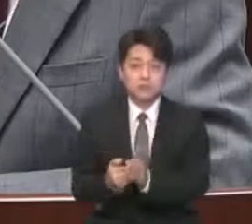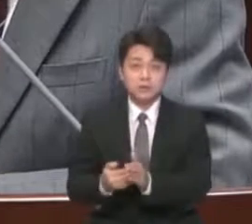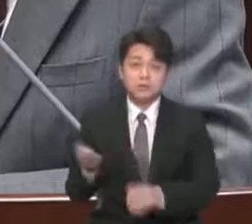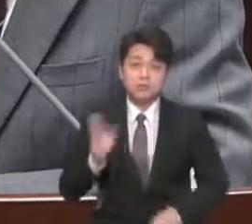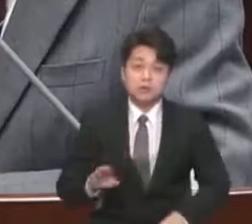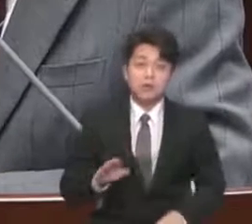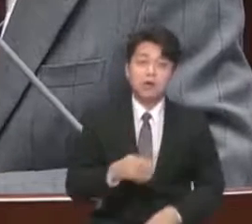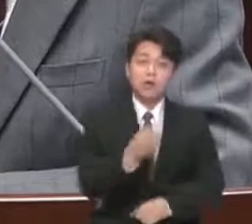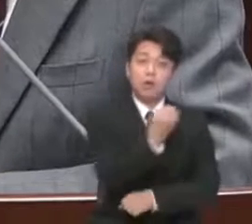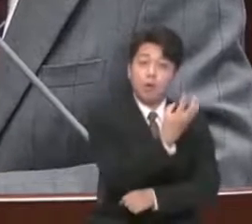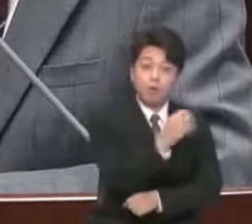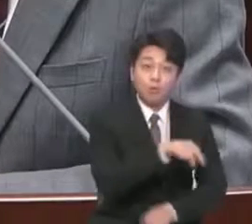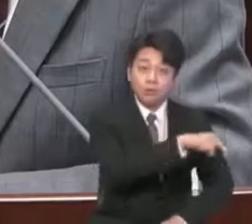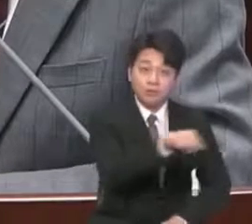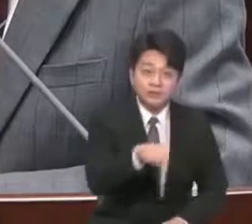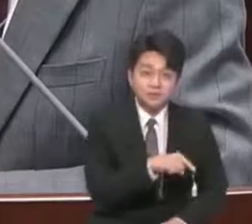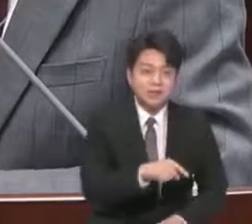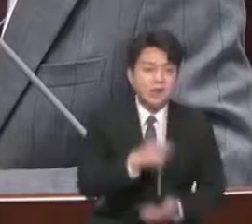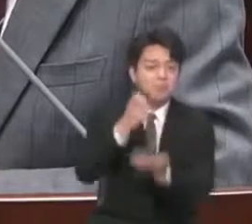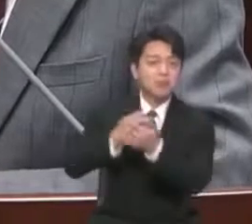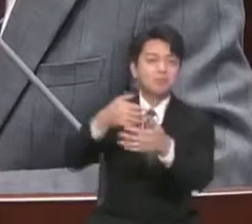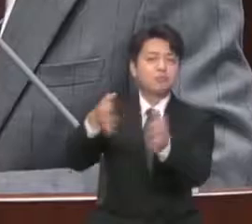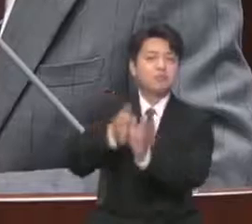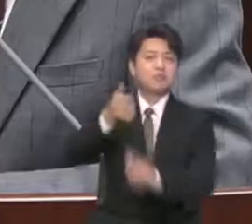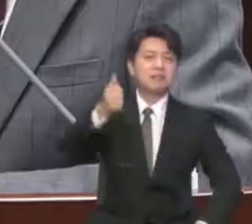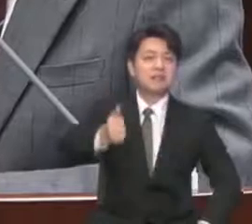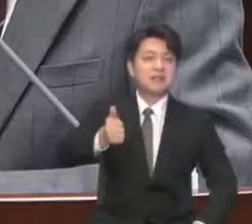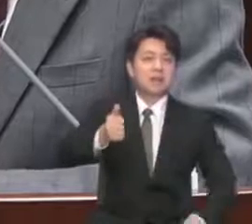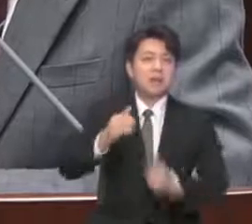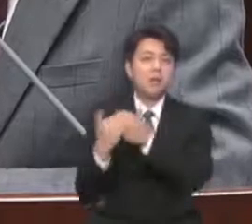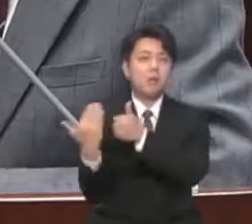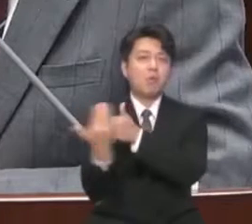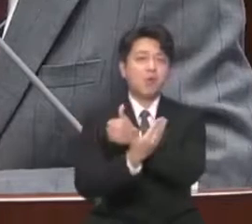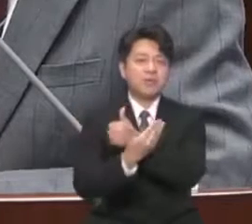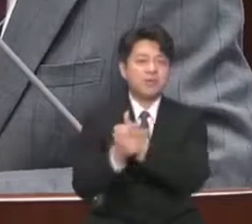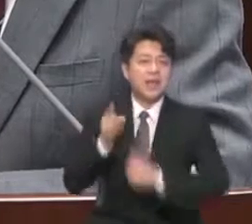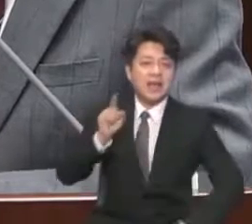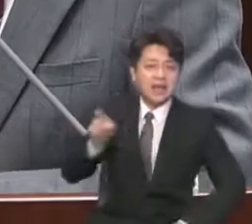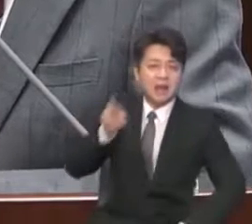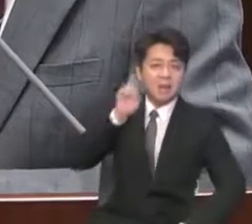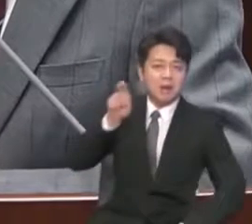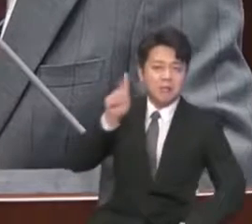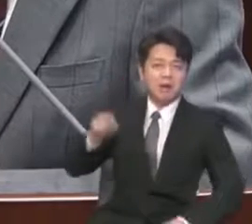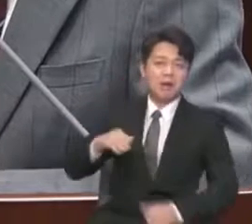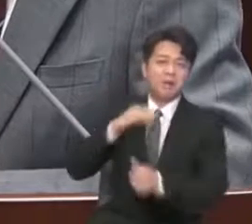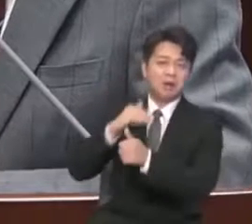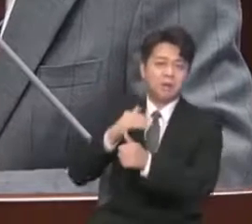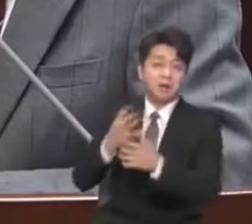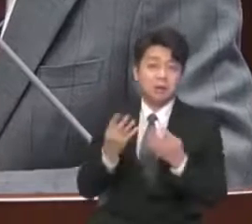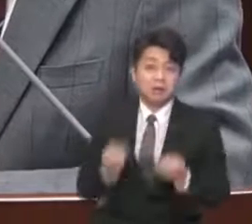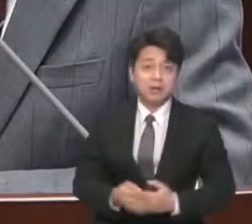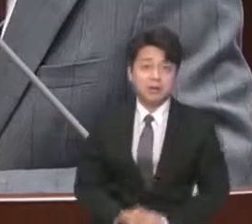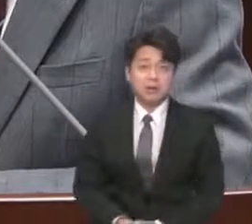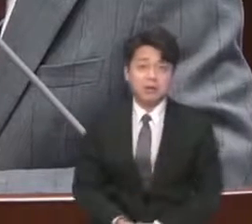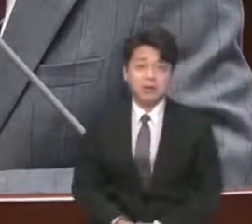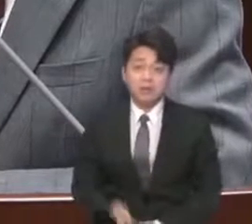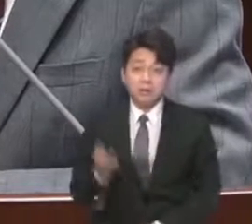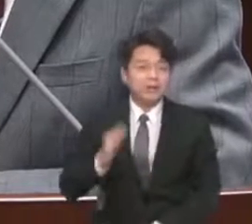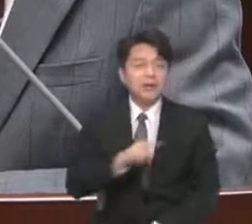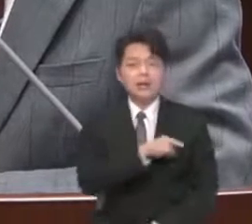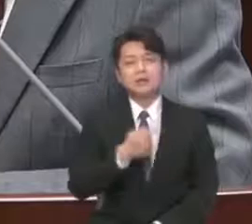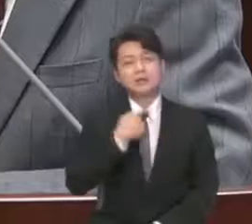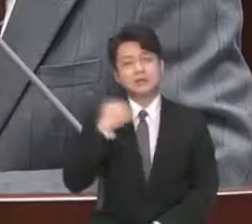국방부가 추미애 장관 뭐 이 부분을 엄호한 것으로 그렇게 돼 있는데 사실 그렇지도 않습니다.